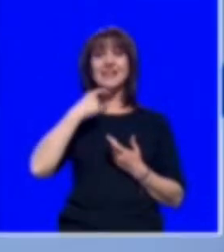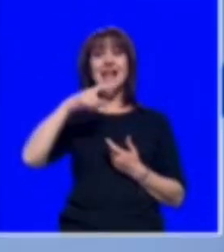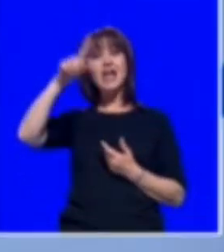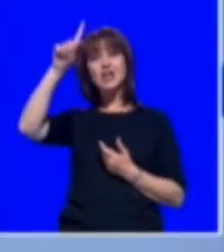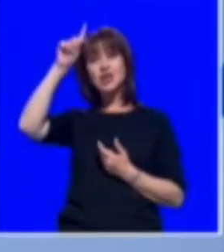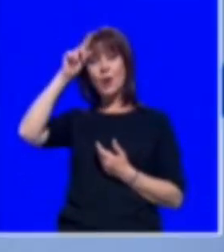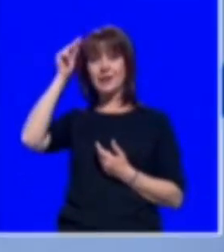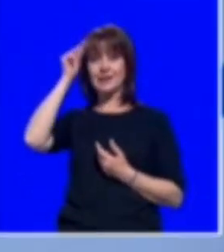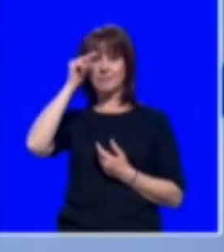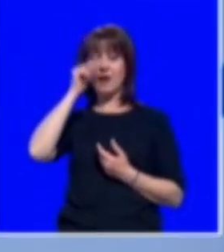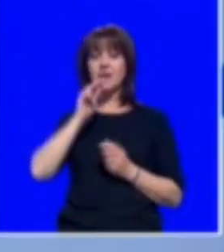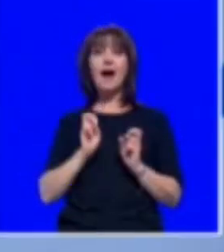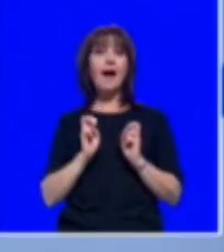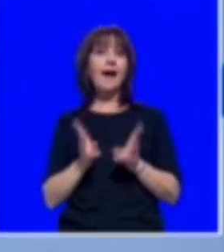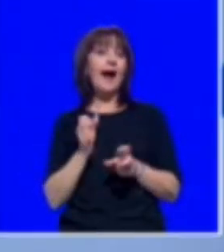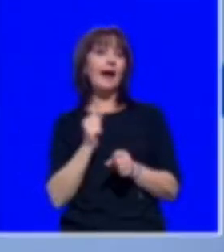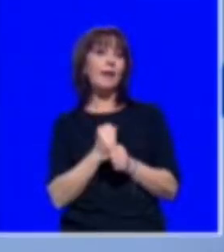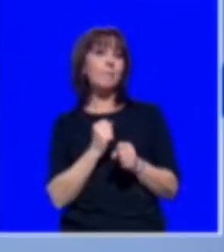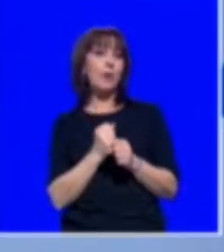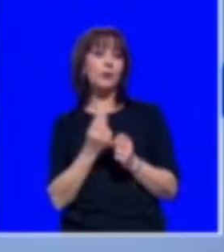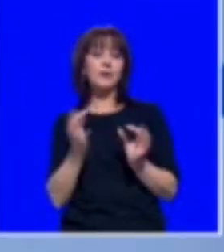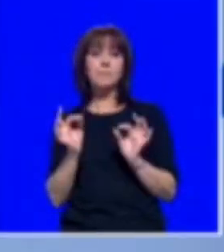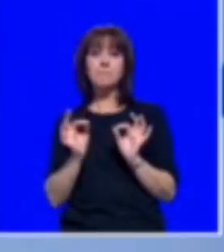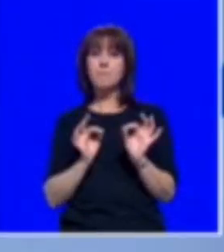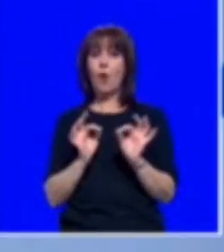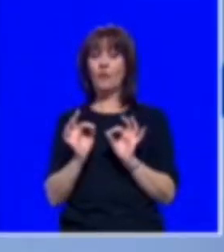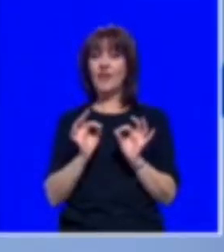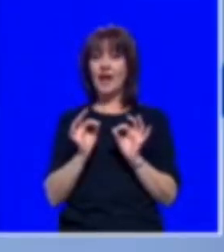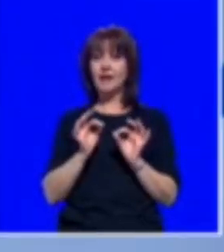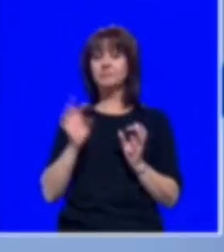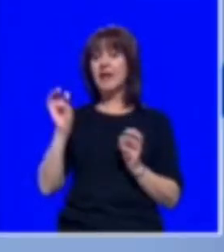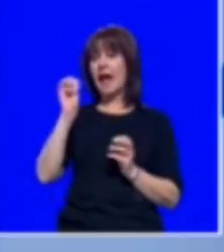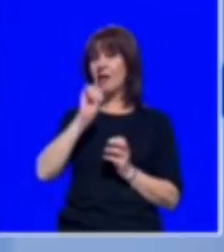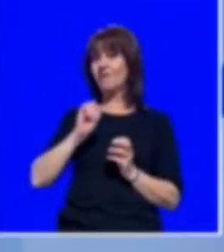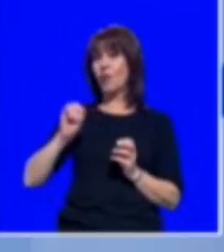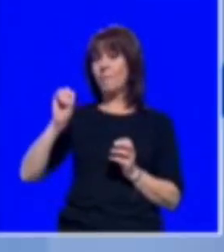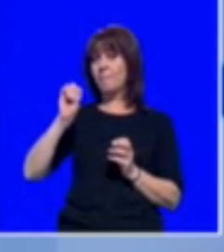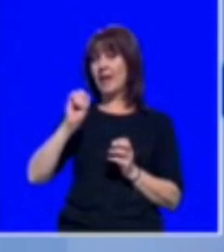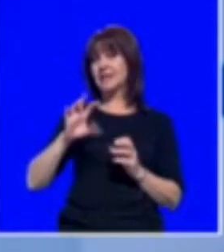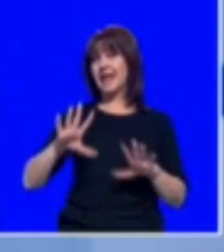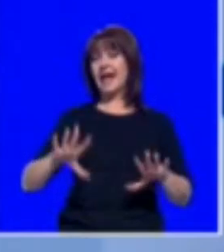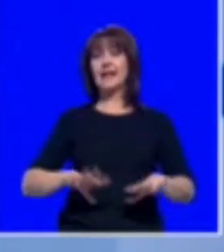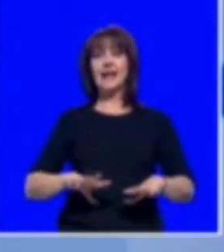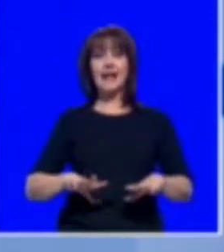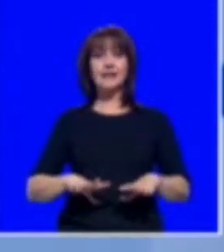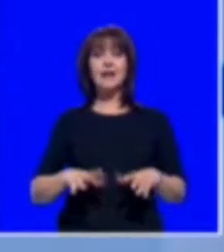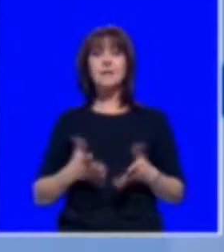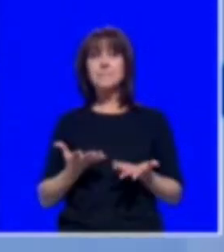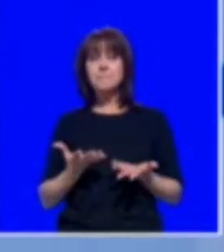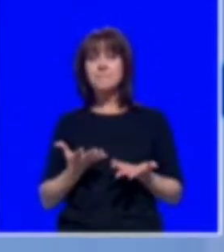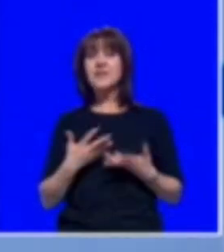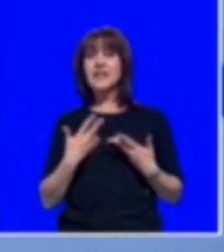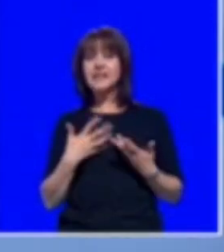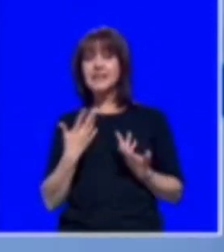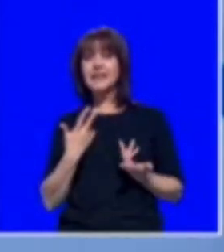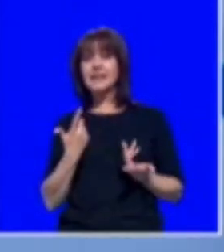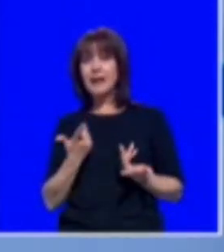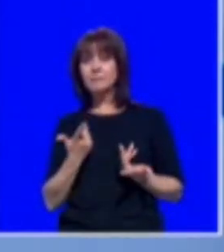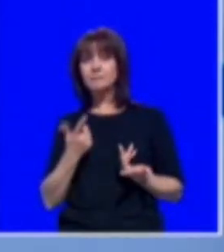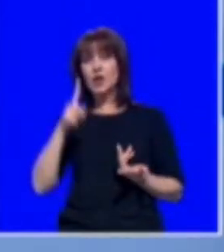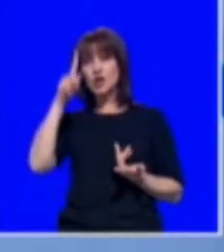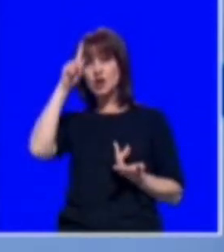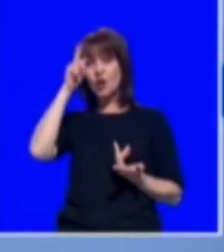България. Как работите за модерен, европейски, милионен град, при положение, че много искате София да прилича на